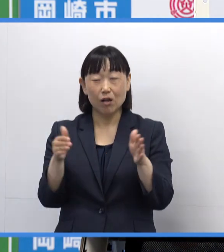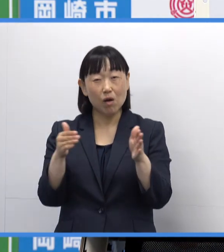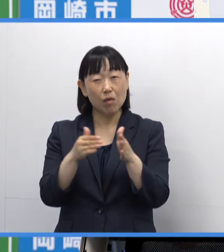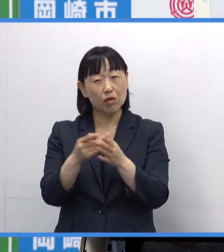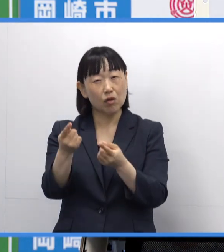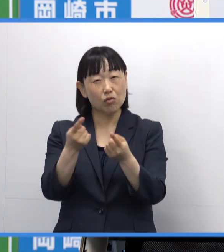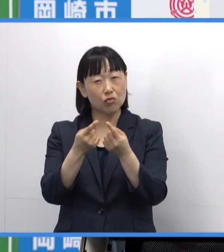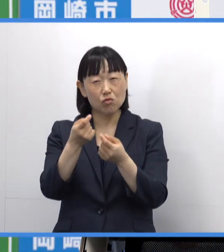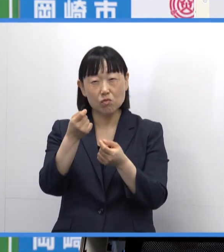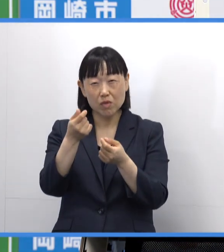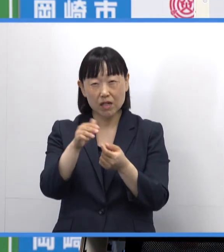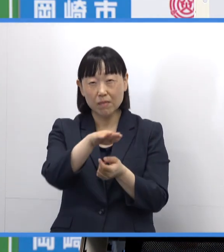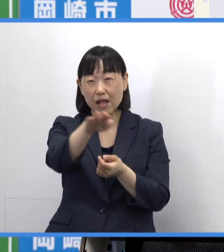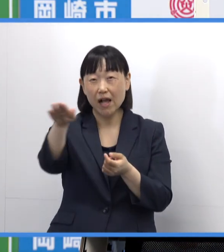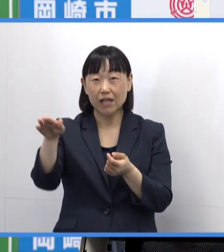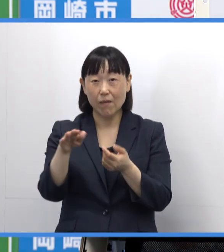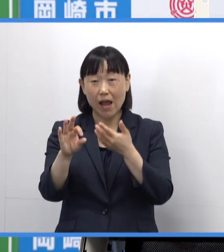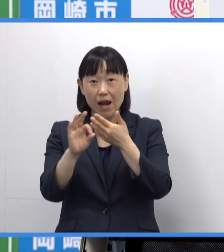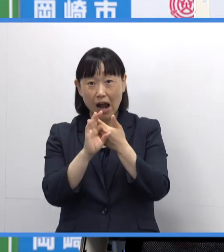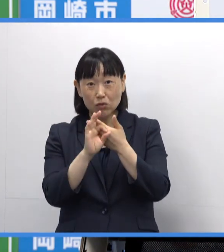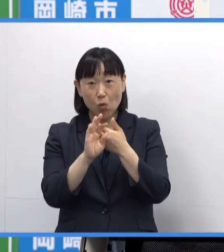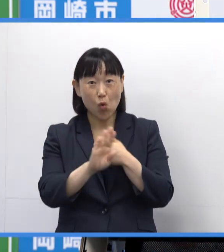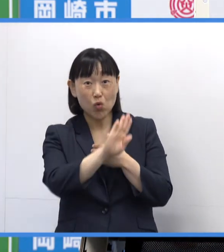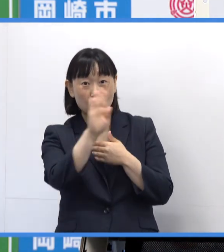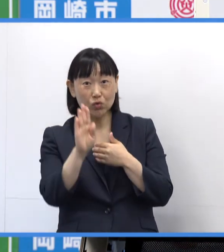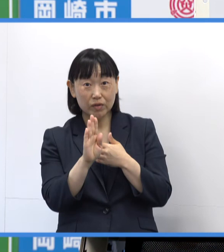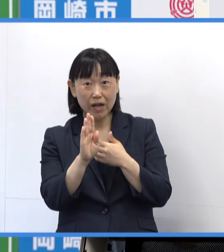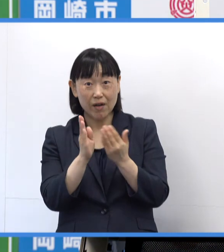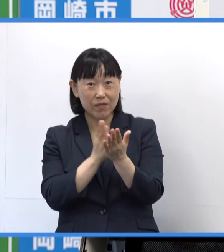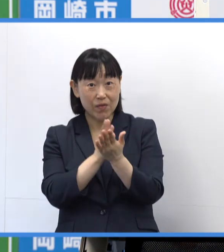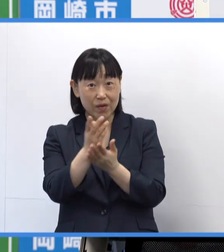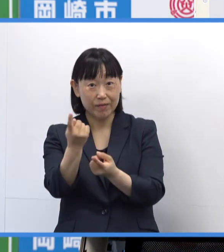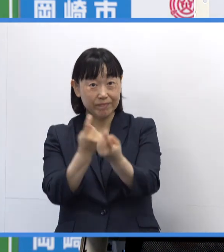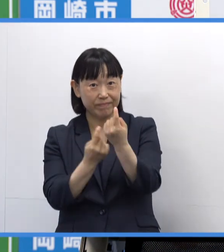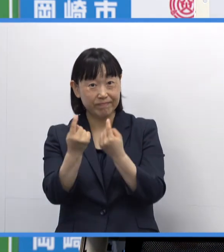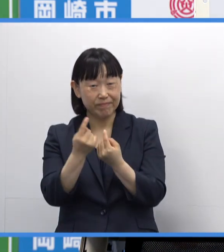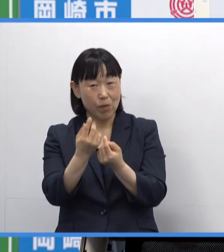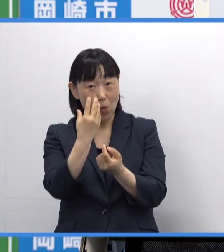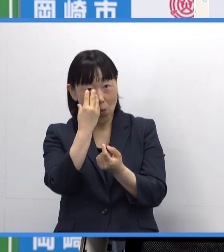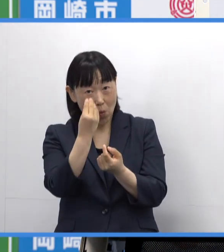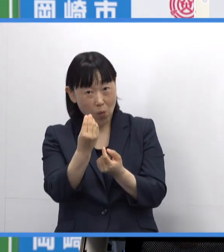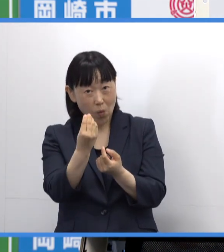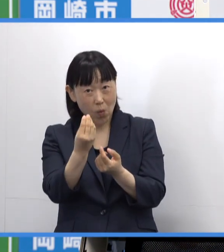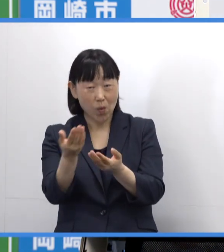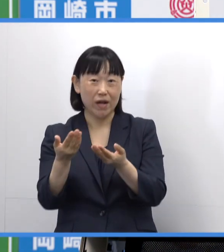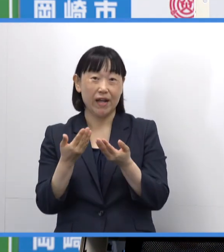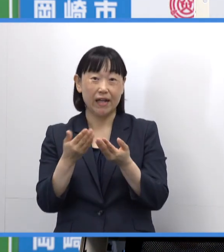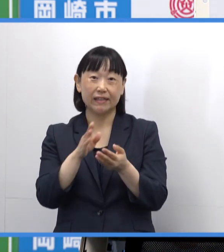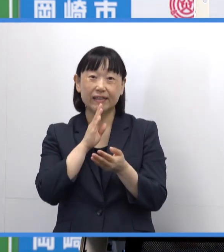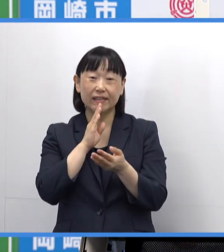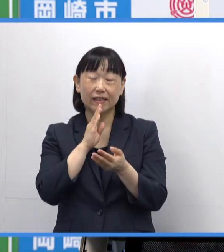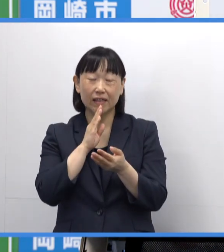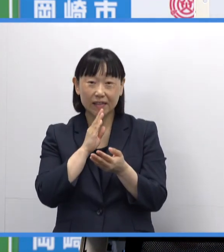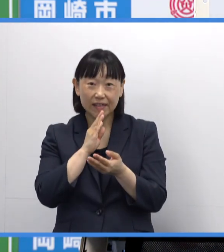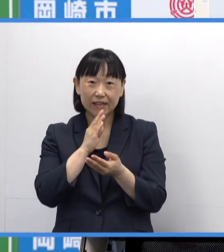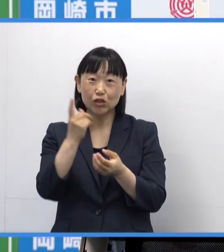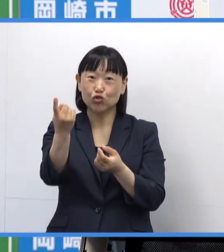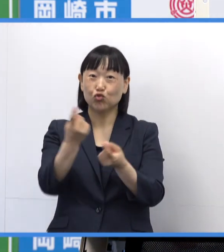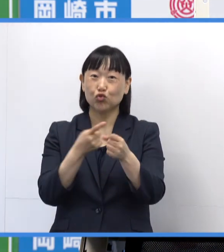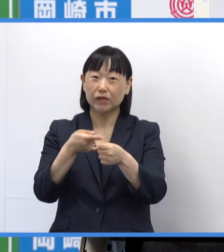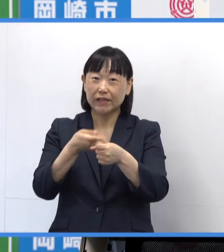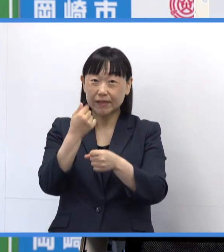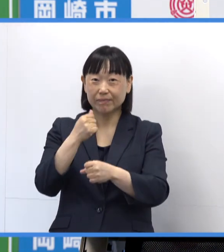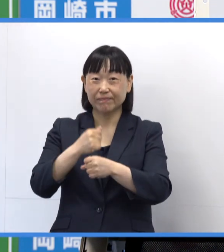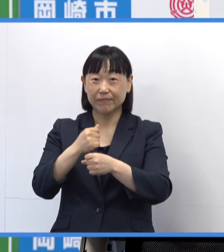この仮想空間を通して岡崎市に関心を持っていただき、実際に訪れるきっかけとなるよう、公民連